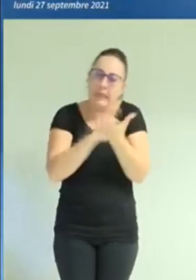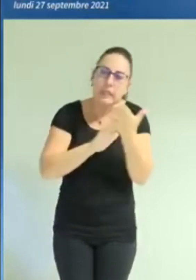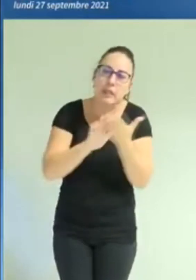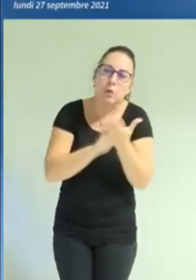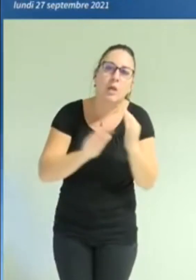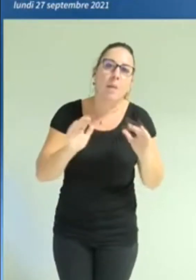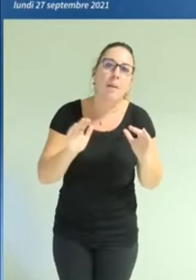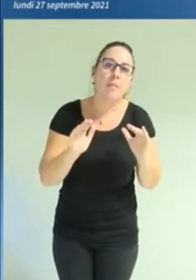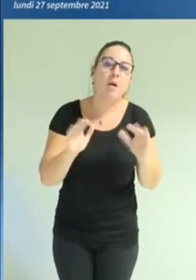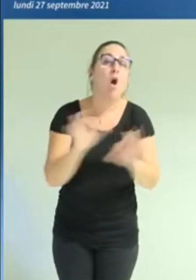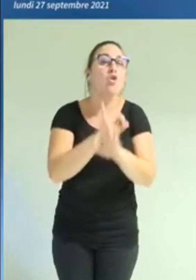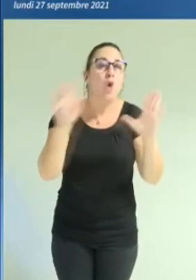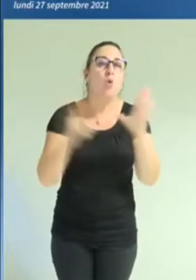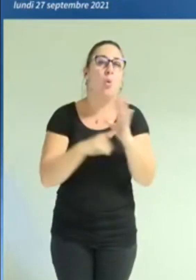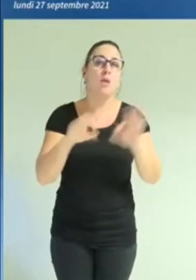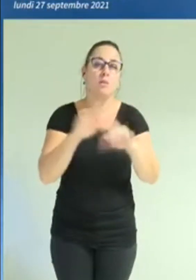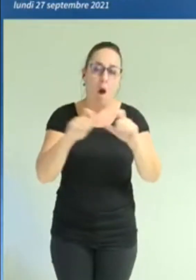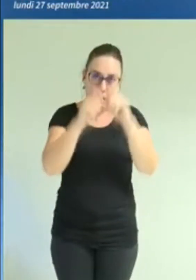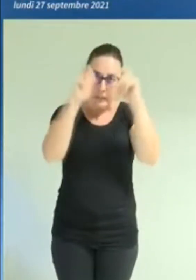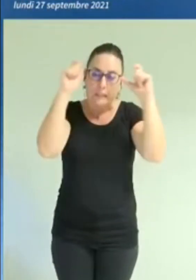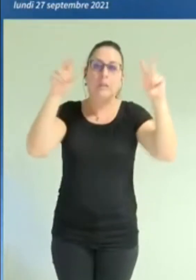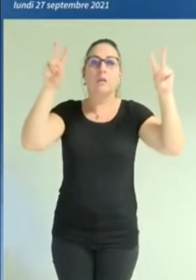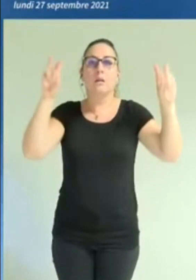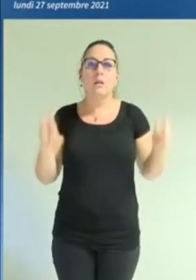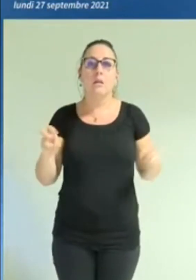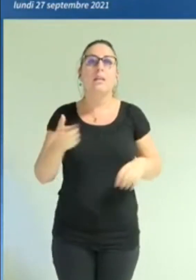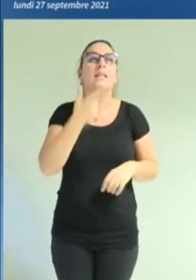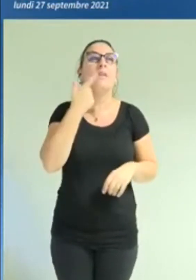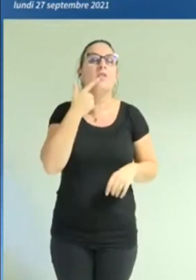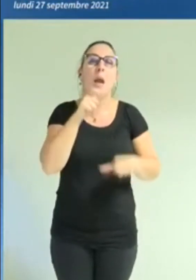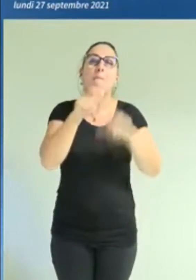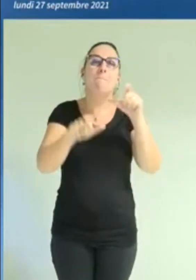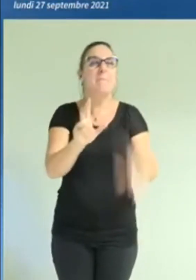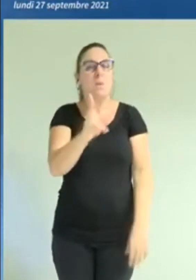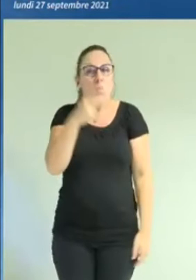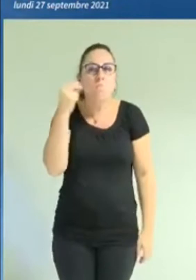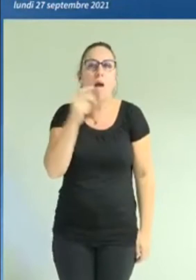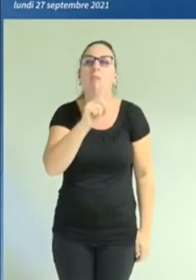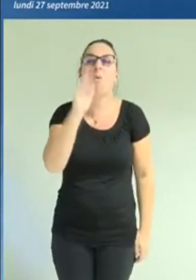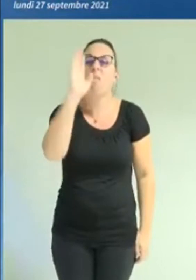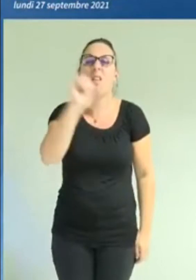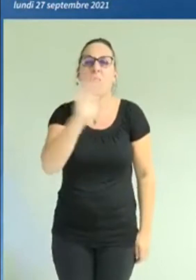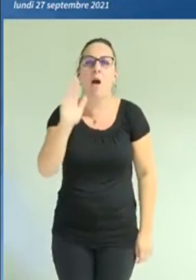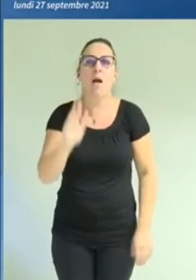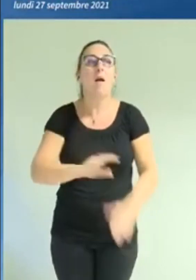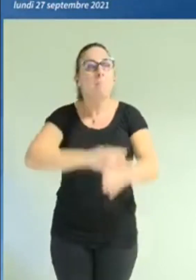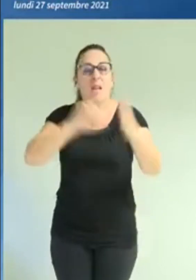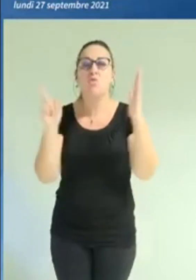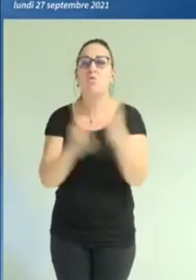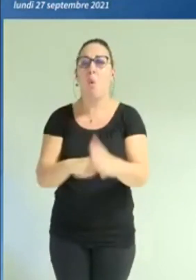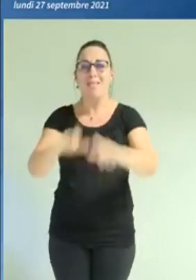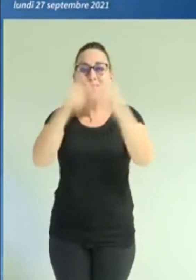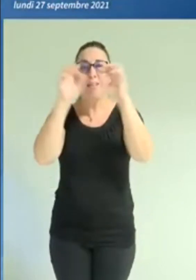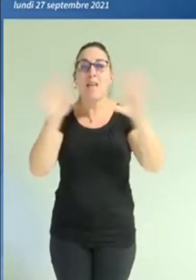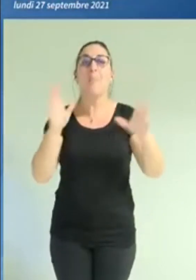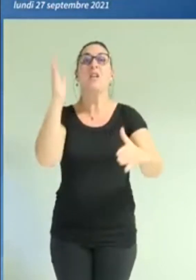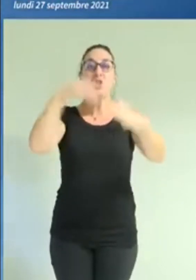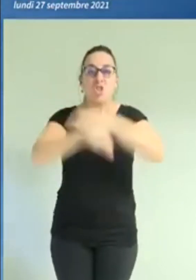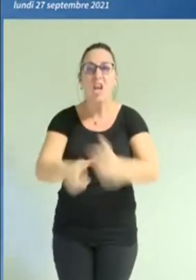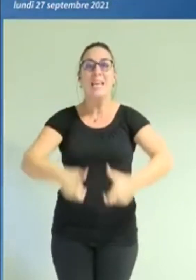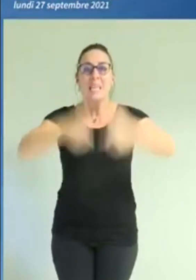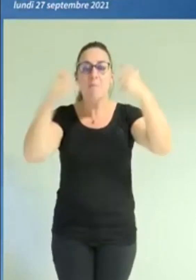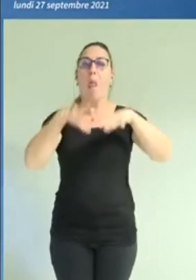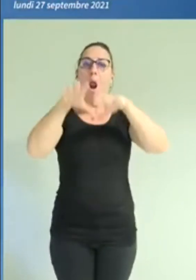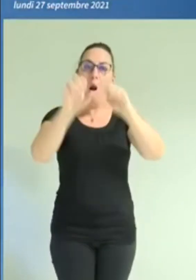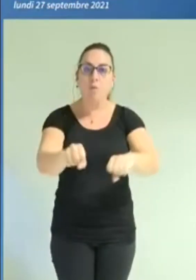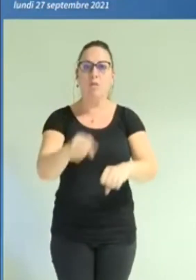que quand je dis sans droit ni titre, c'est pas pour dire que ce ne sont pas des personnes humaines, mais c'est parce qu'ils sont sans droit ni titre dans les immeubles qu'ils occupent.